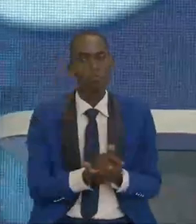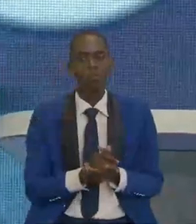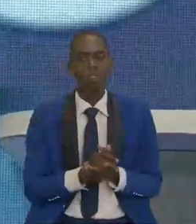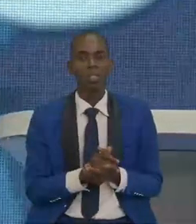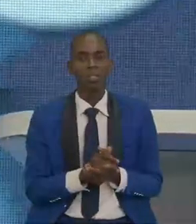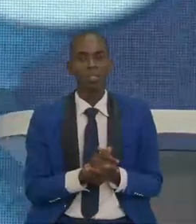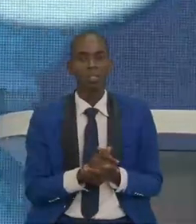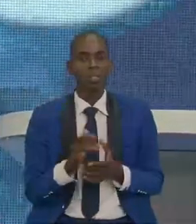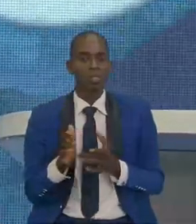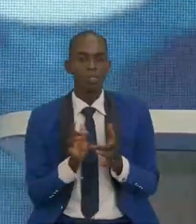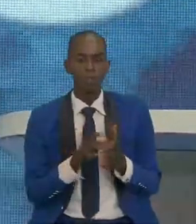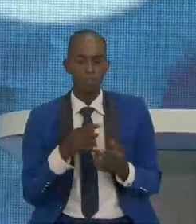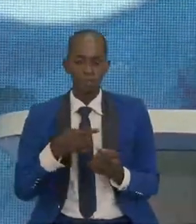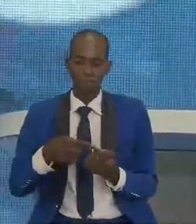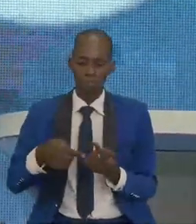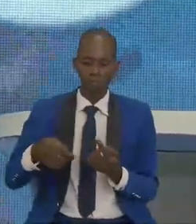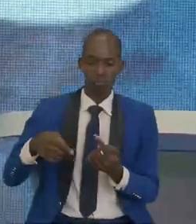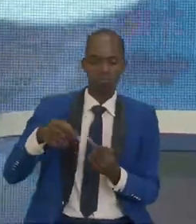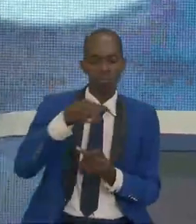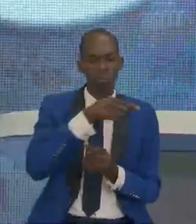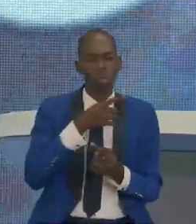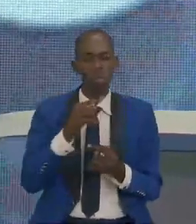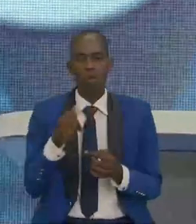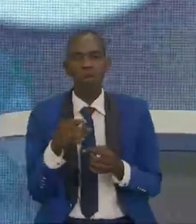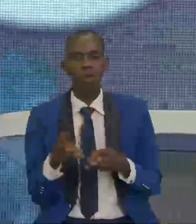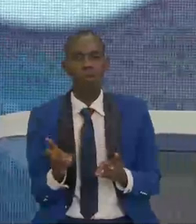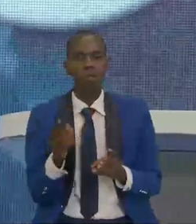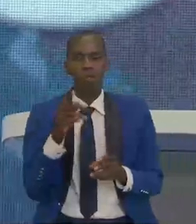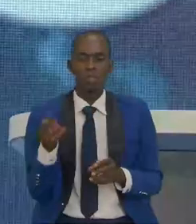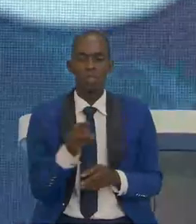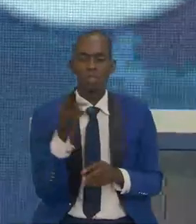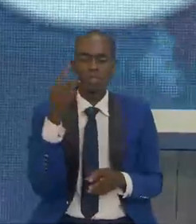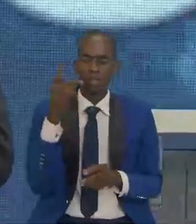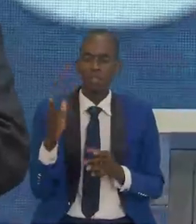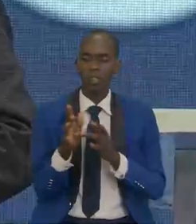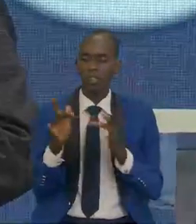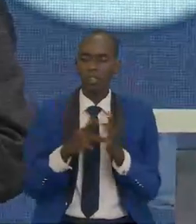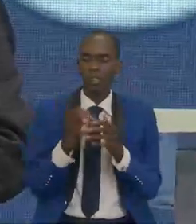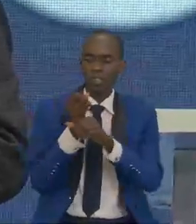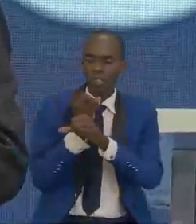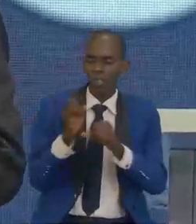Ils voient Jésus guérir les malades. Ils tournent le dos.